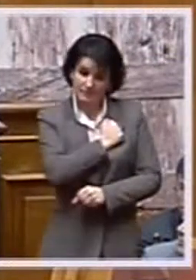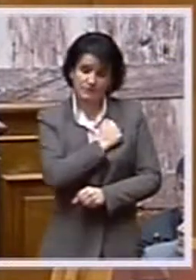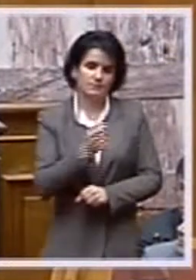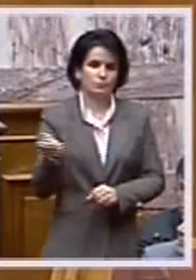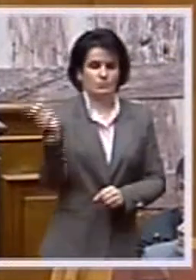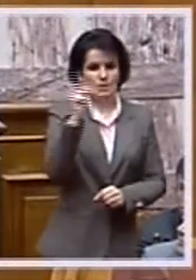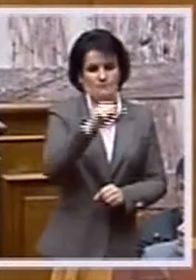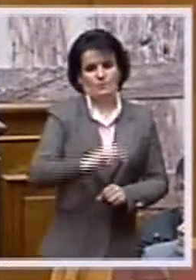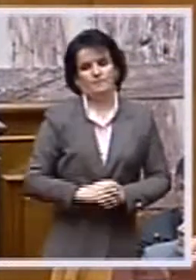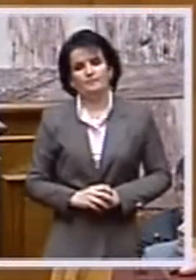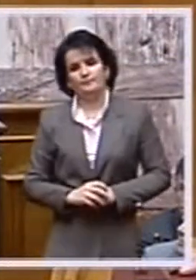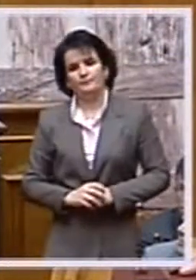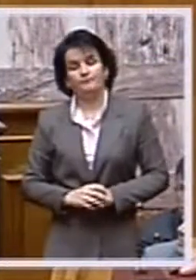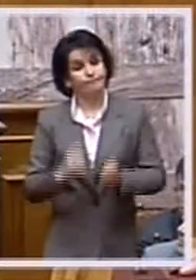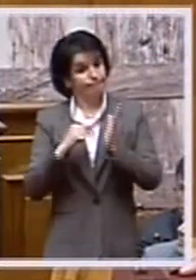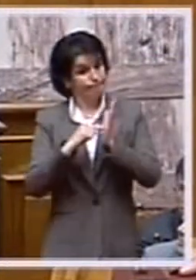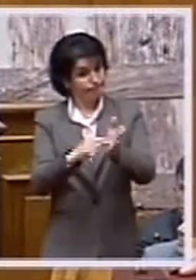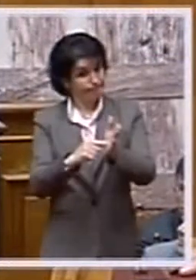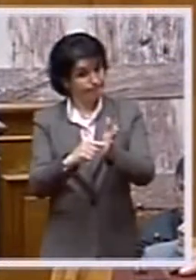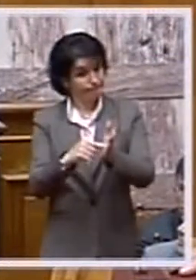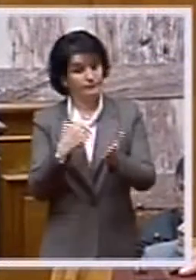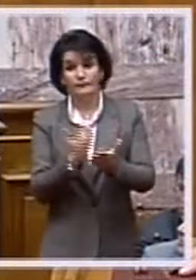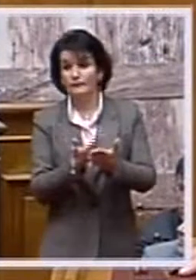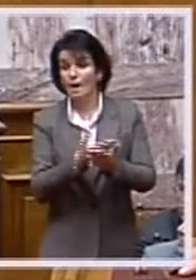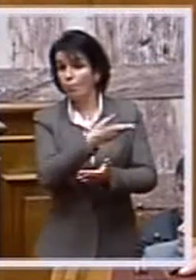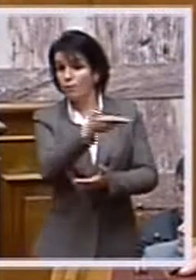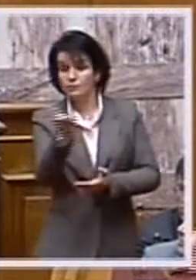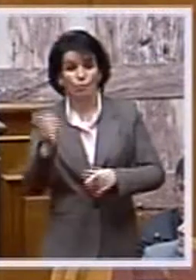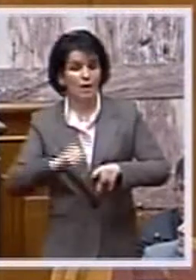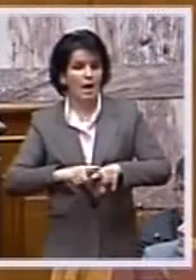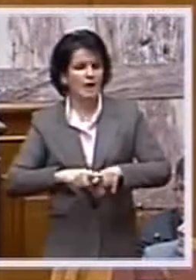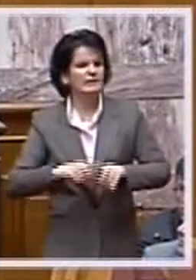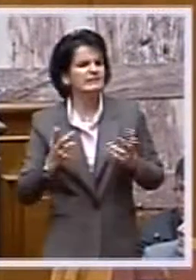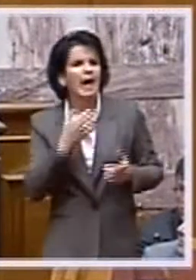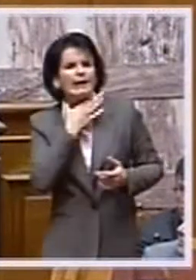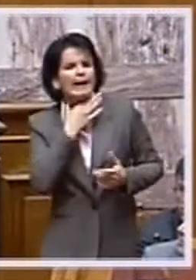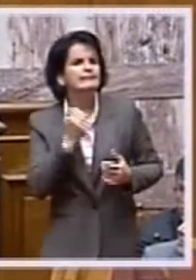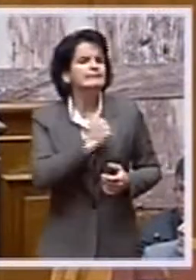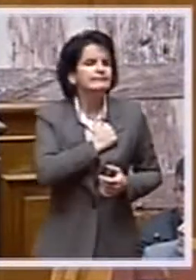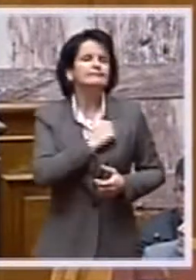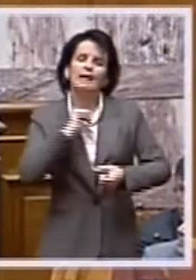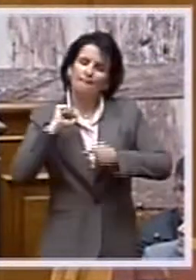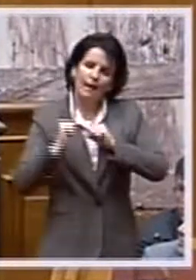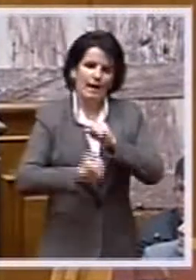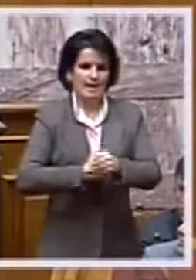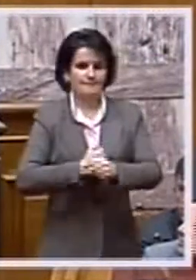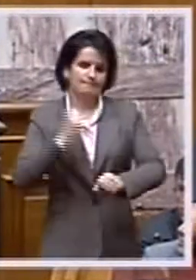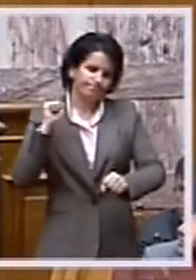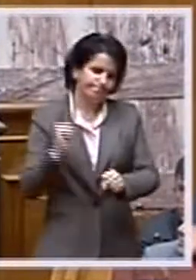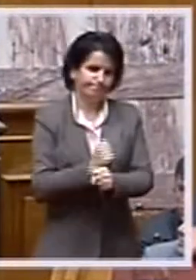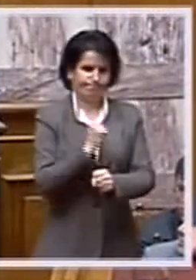αύριο. Υποδεικνύεται σε ολόκληρη την Ελλάδα την ανάγκη να πιστεύει, να παλεύει, να